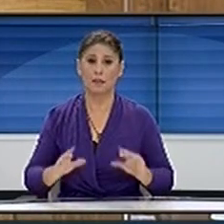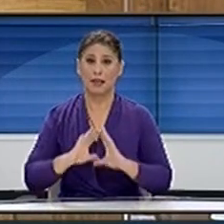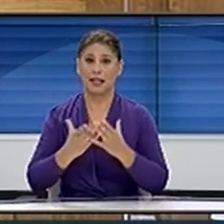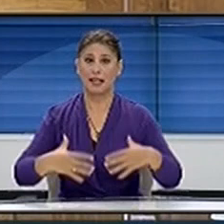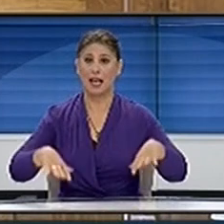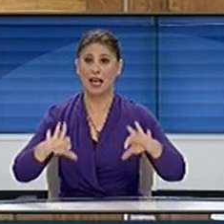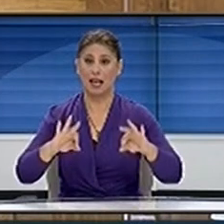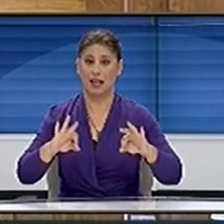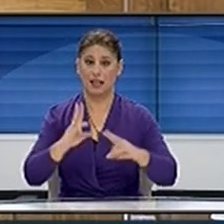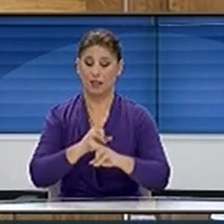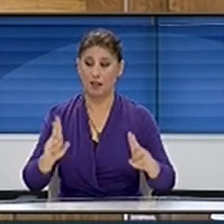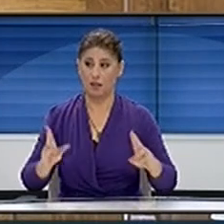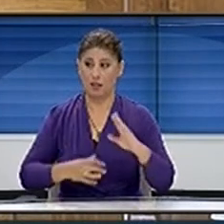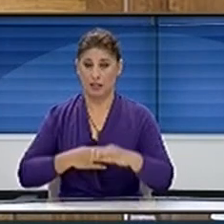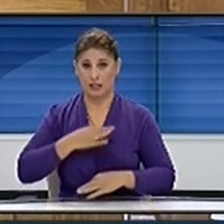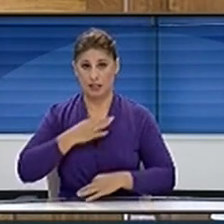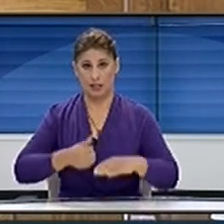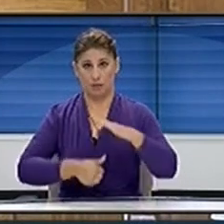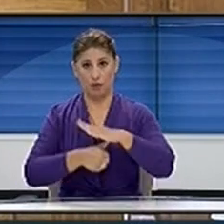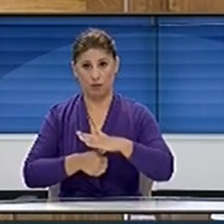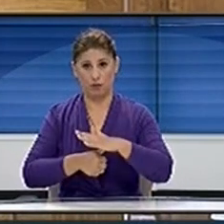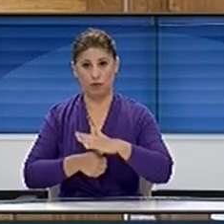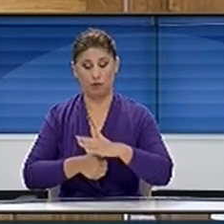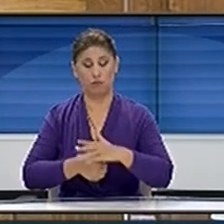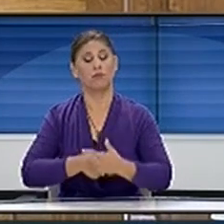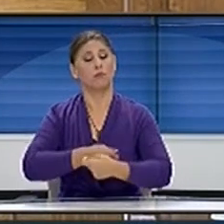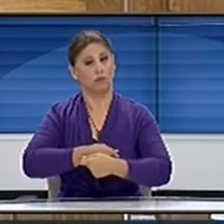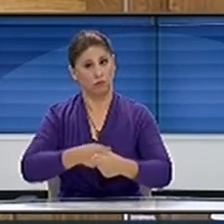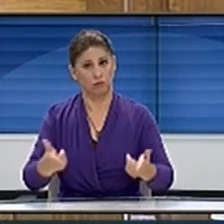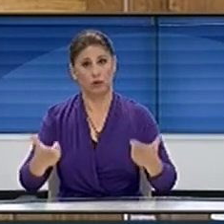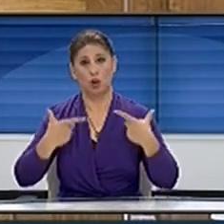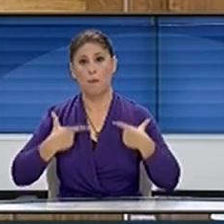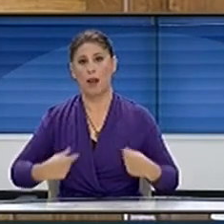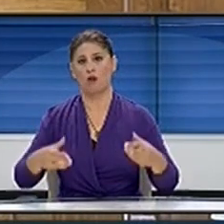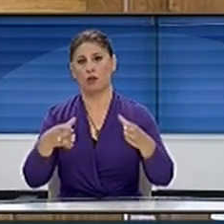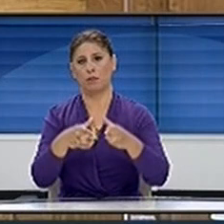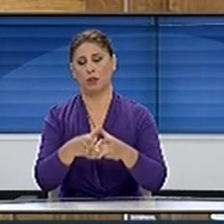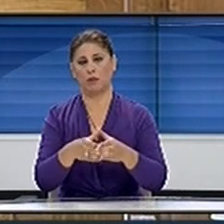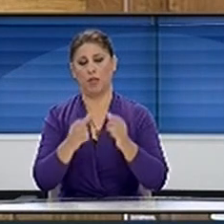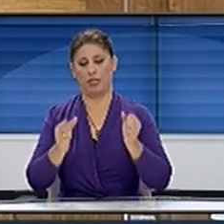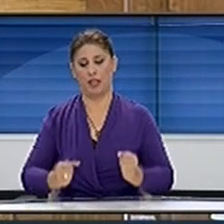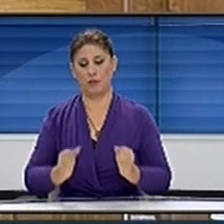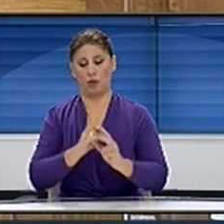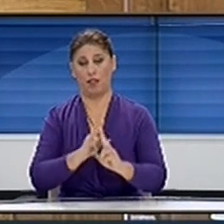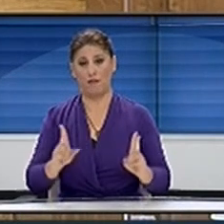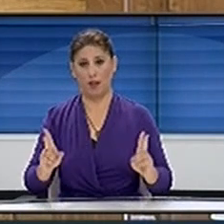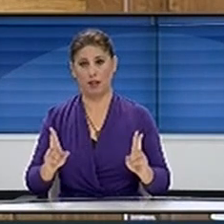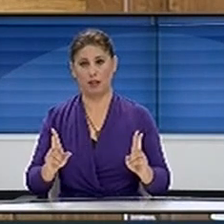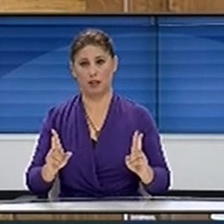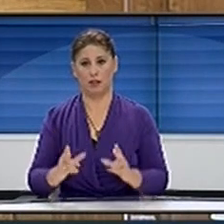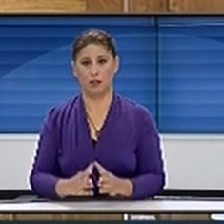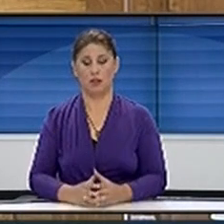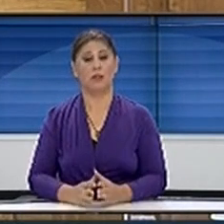κύριε Πρόεδρε, σας ζητώ να θέσετε στη διάθεση των μελών της Επιτροπής Θεσμών και